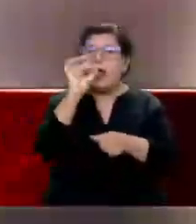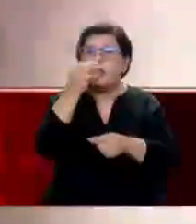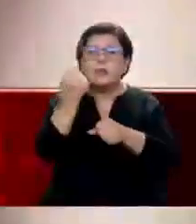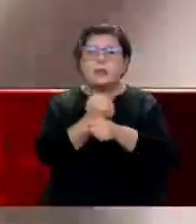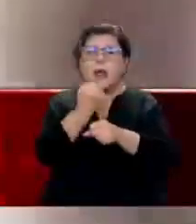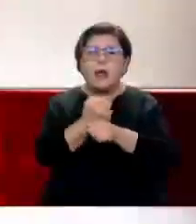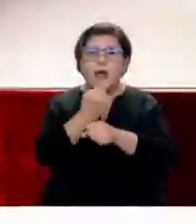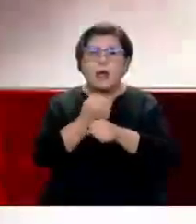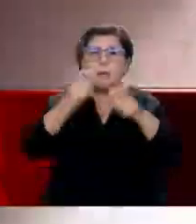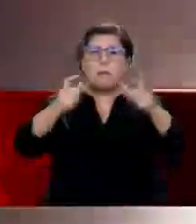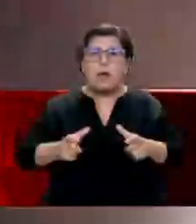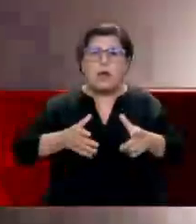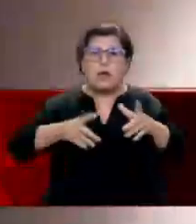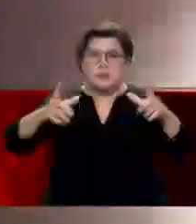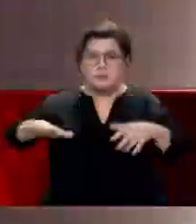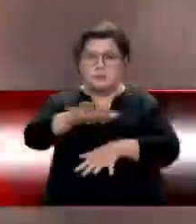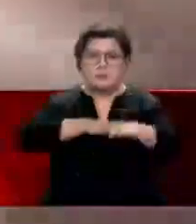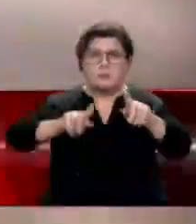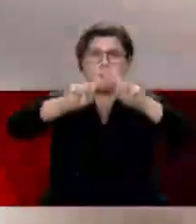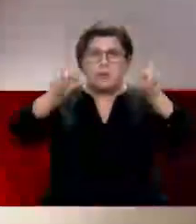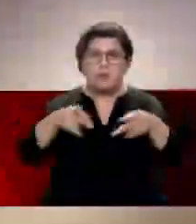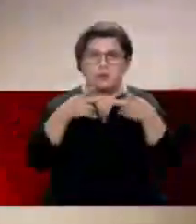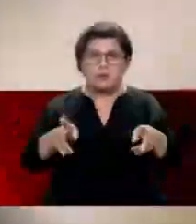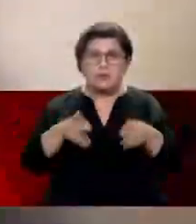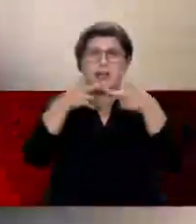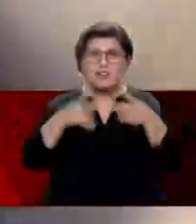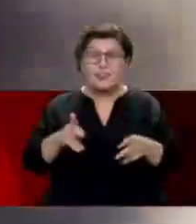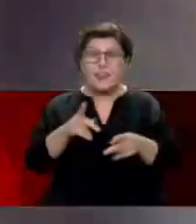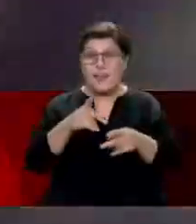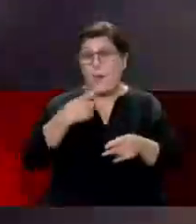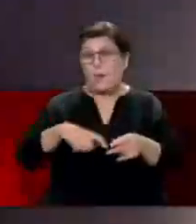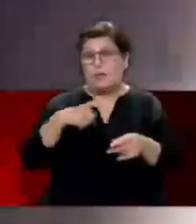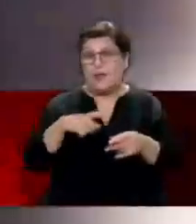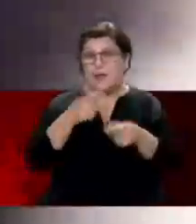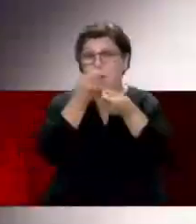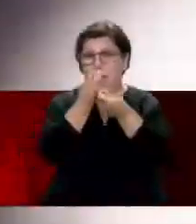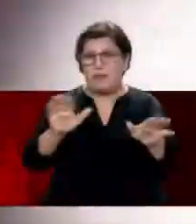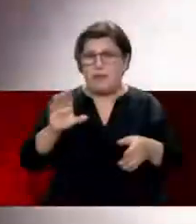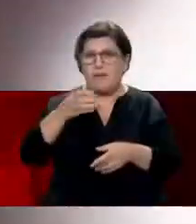mağaza açılışından. Kamyonetin arkasından açılışa özel bedava bardak dağıtıldı.